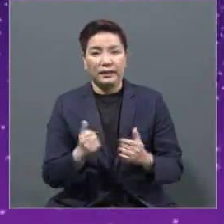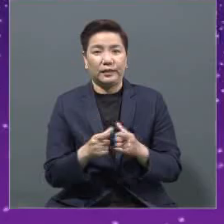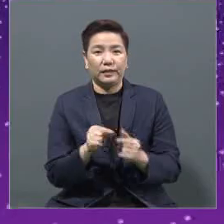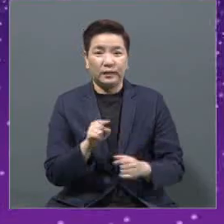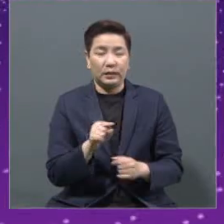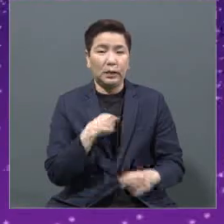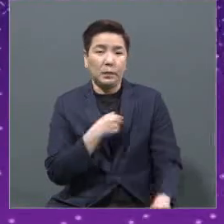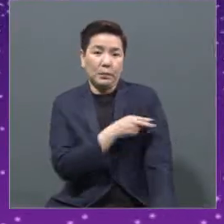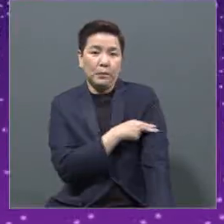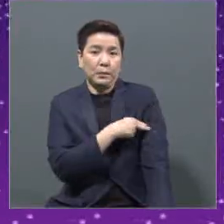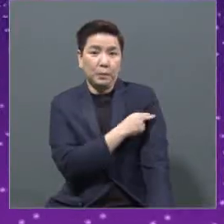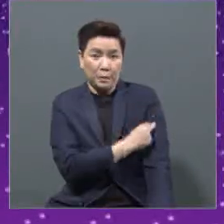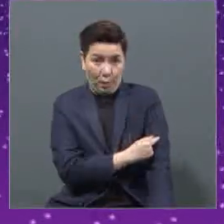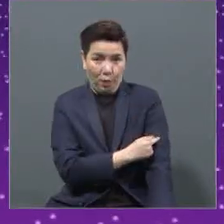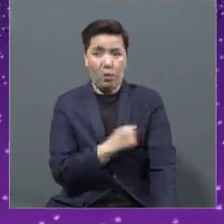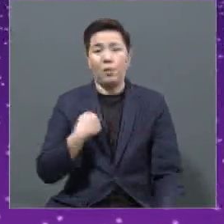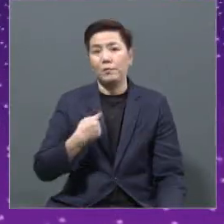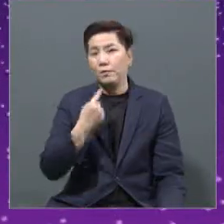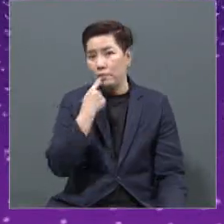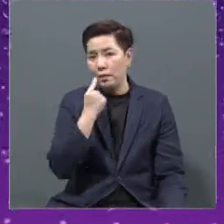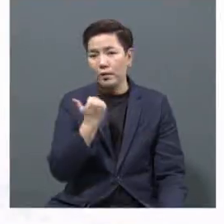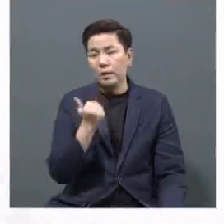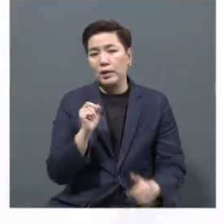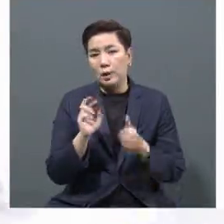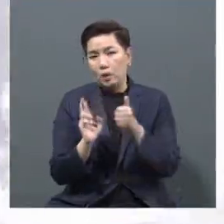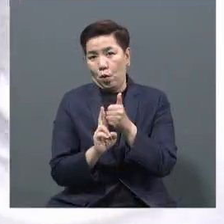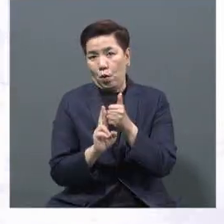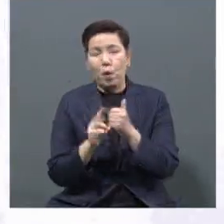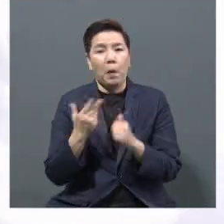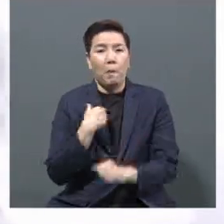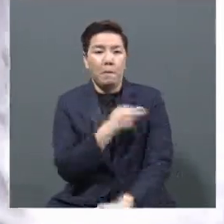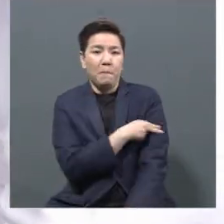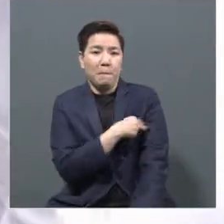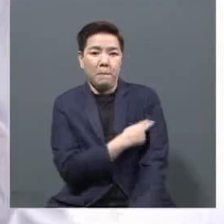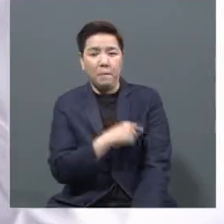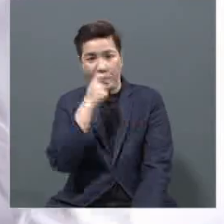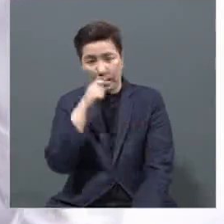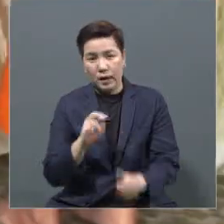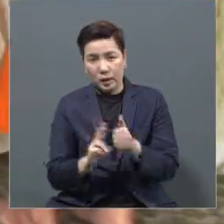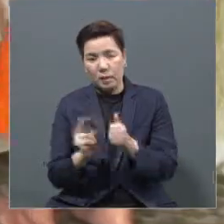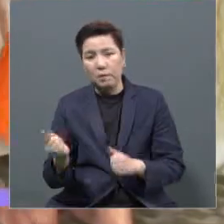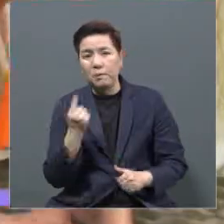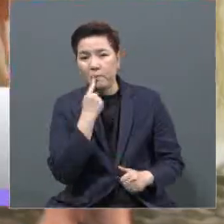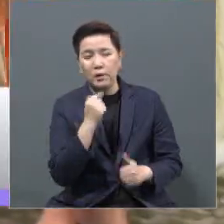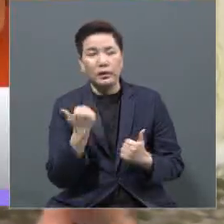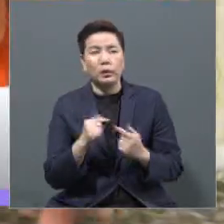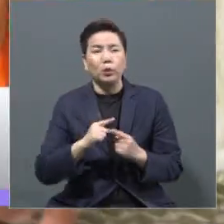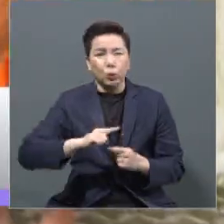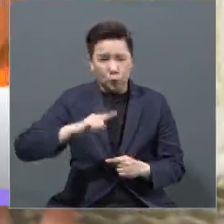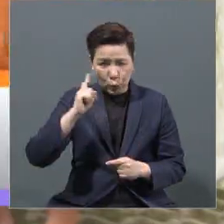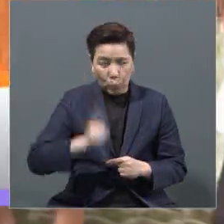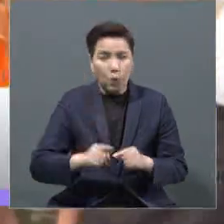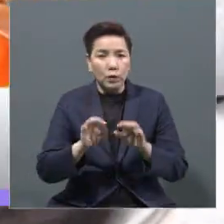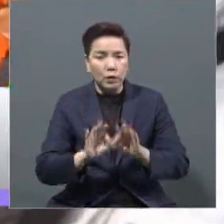นี้คุณหมอขวัญชัยวิสิษฐนนนท์รองอธิบดีกรมการแพทย์แผนไทยและการแพทย์ทางเลือกบอกนะครับว่าต้องให้ความ